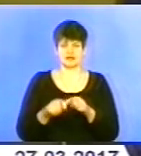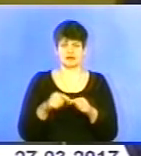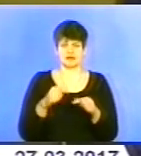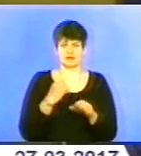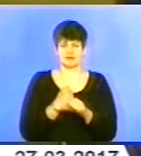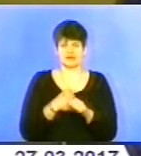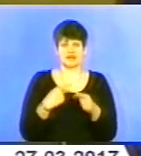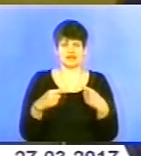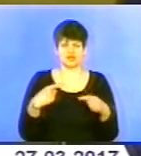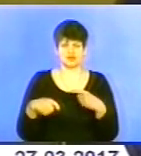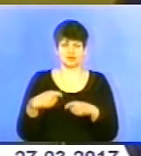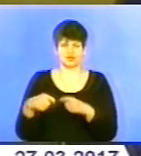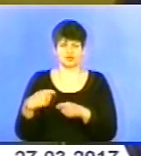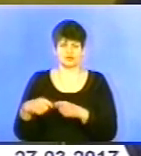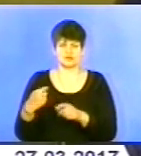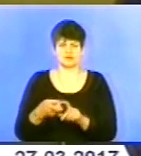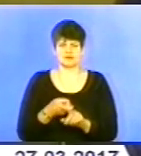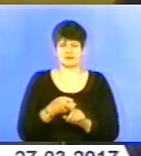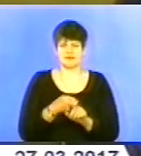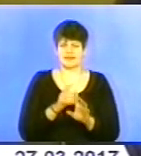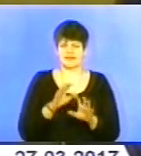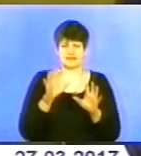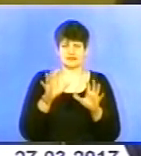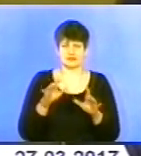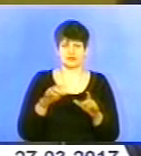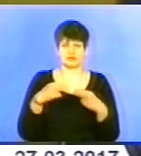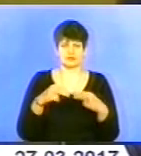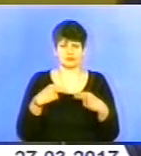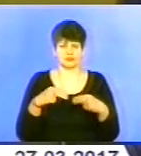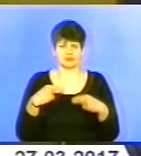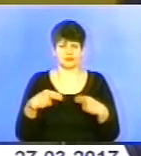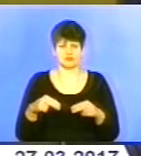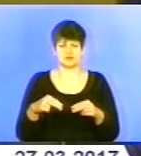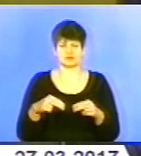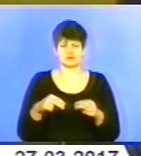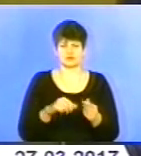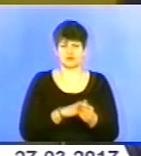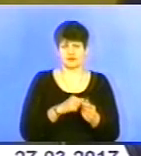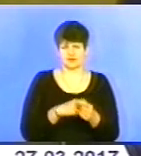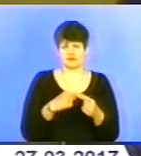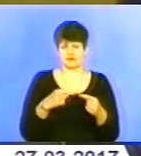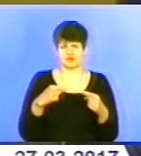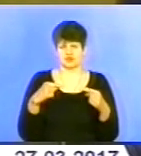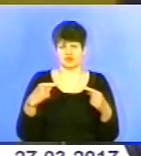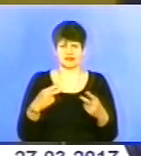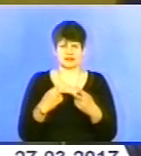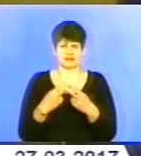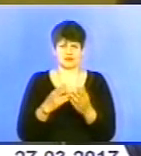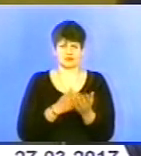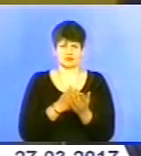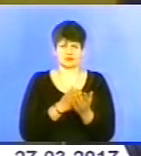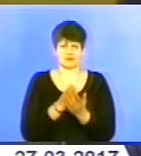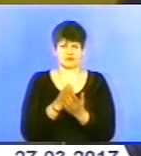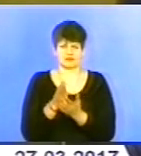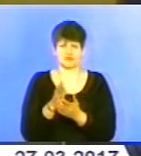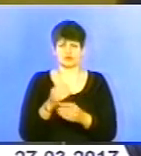інших злочинів, пов'язаних як із незаконним обігом наркотичних засобів, так і інших злочинів загальнокримінальної спрямованості, вчинені